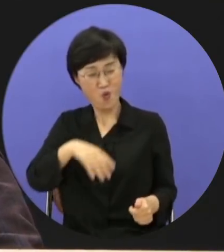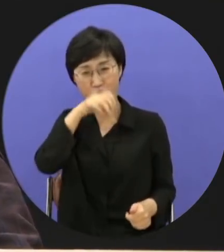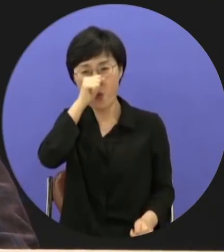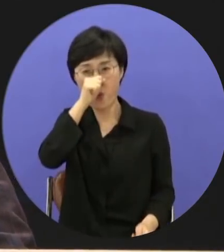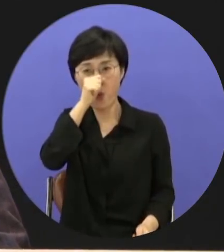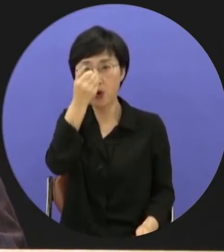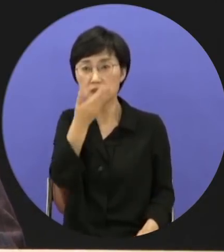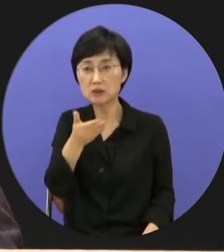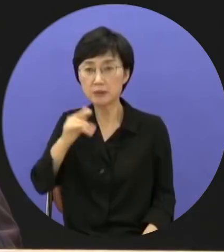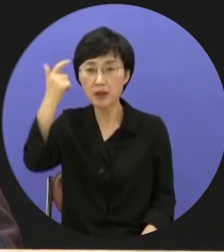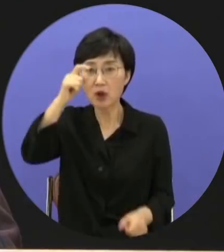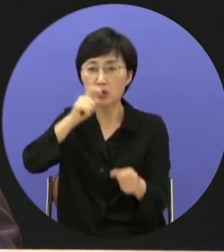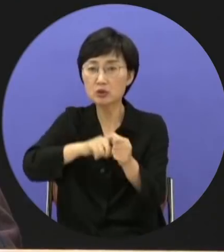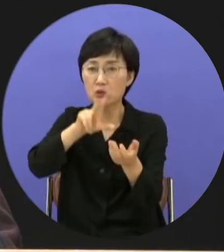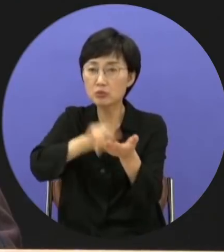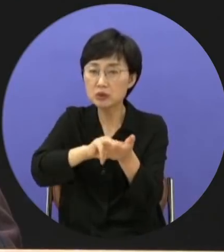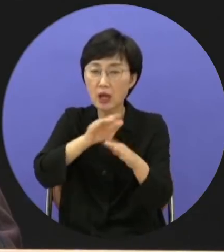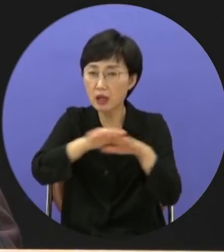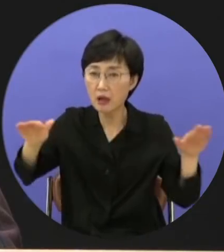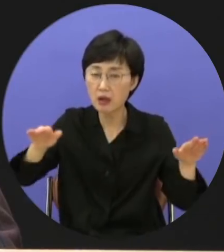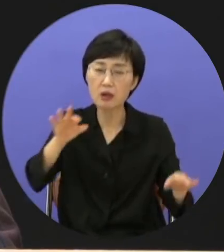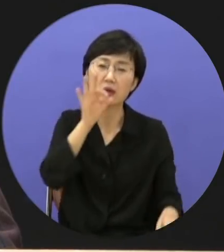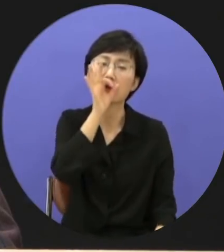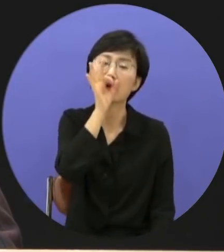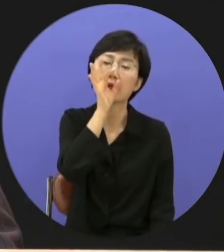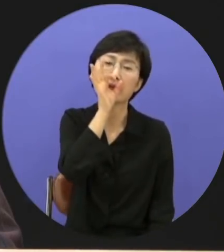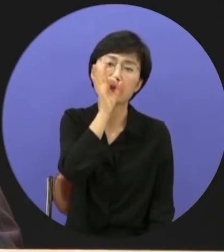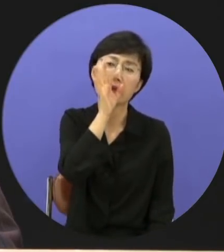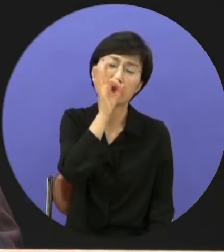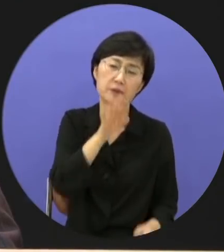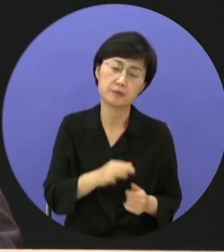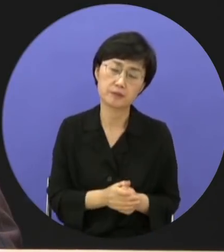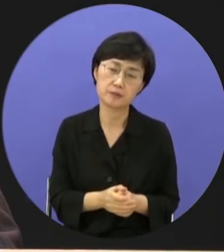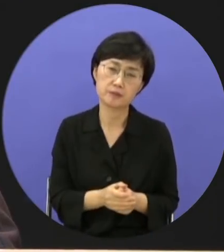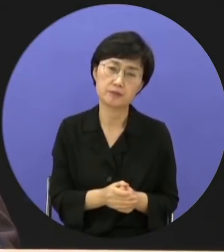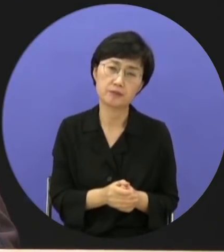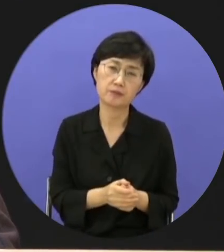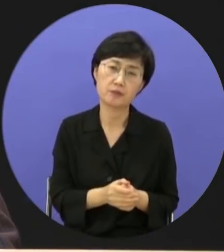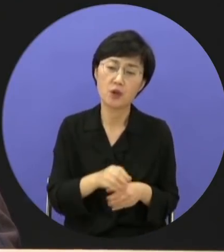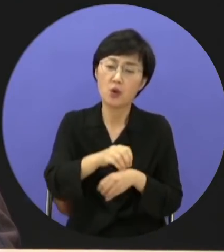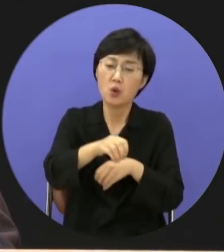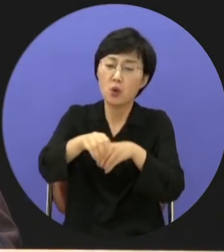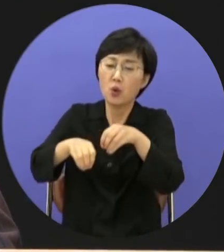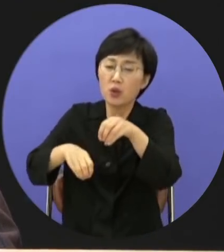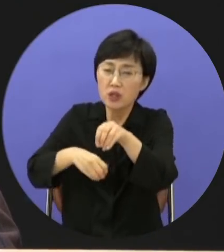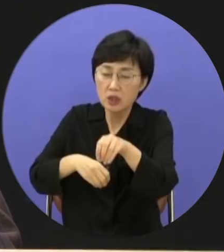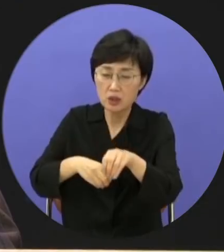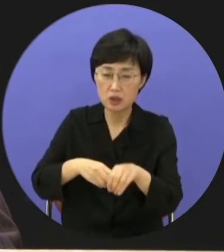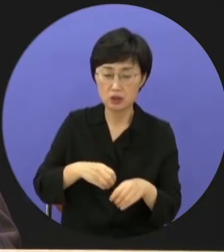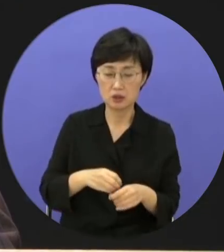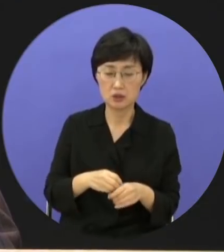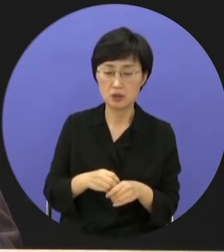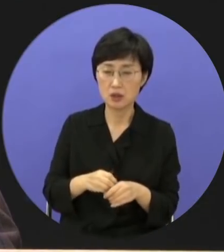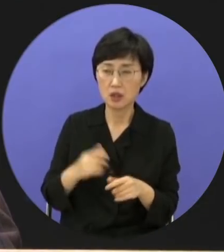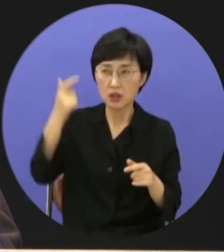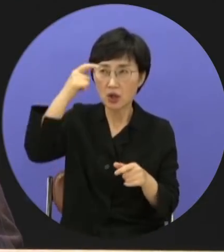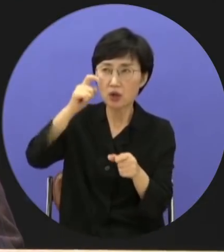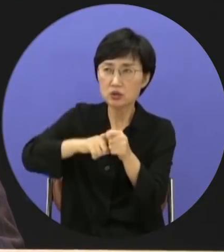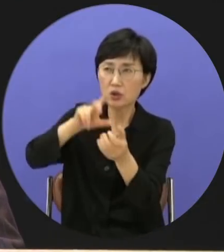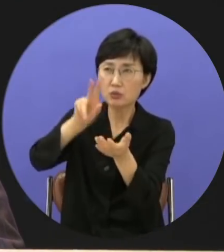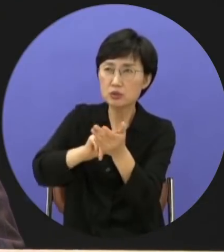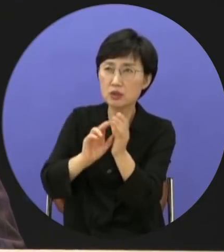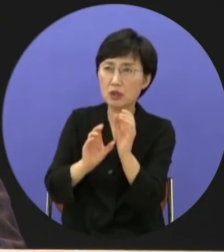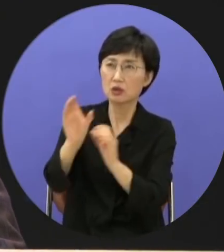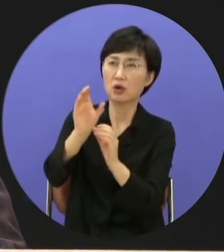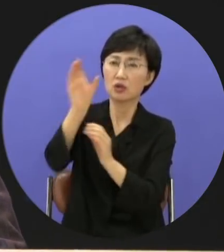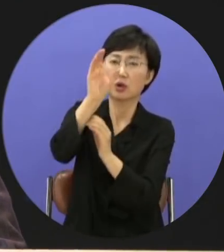qualifications they have, they will not be able to solve their spiritual problems. 오히려 더 어렵게 만들어요. Rather, that will drive them into greater hardship